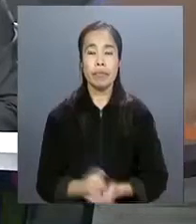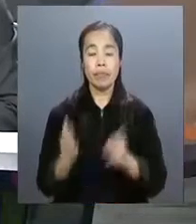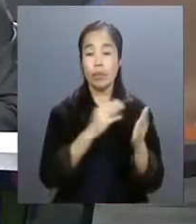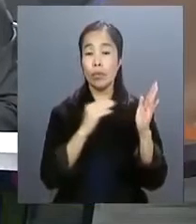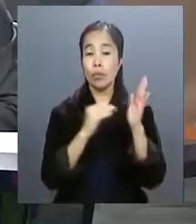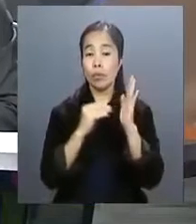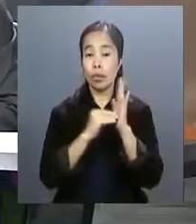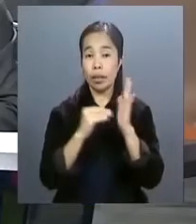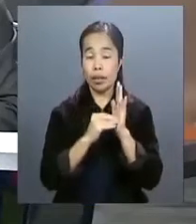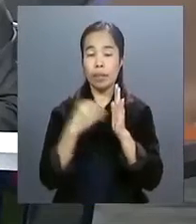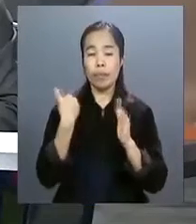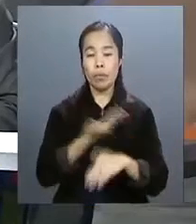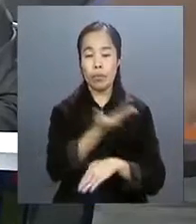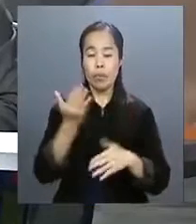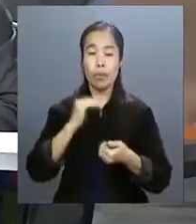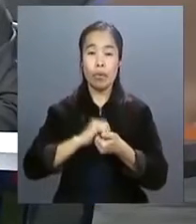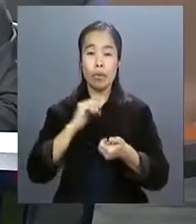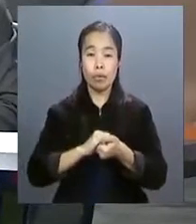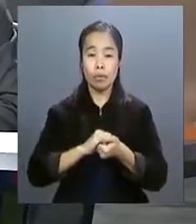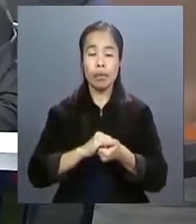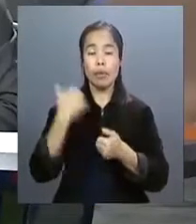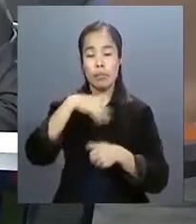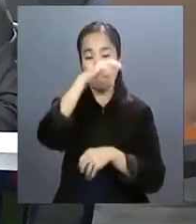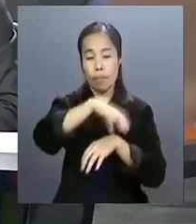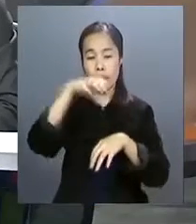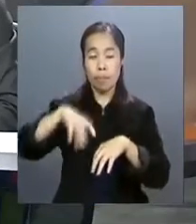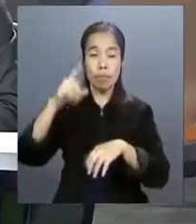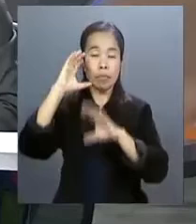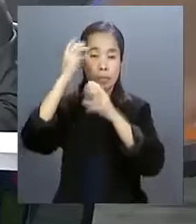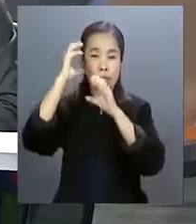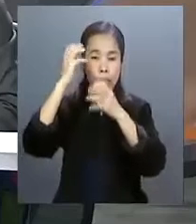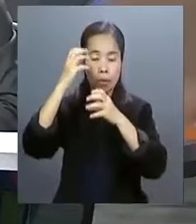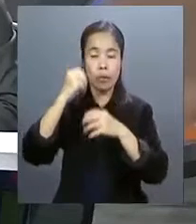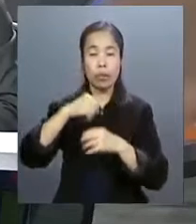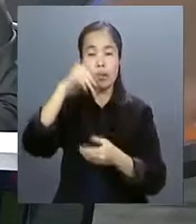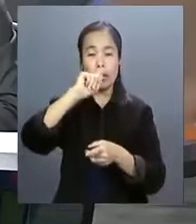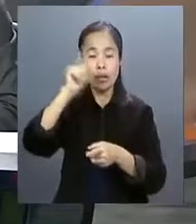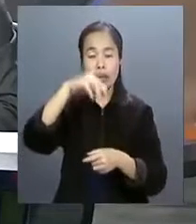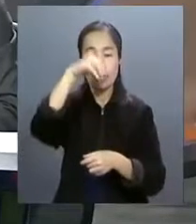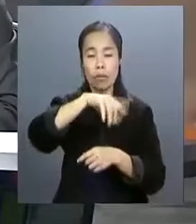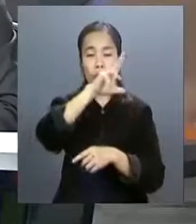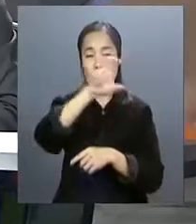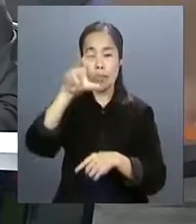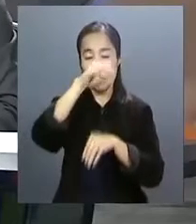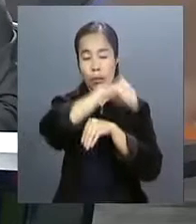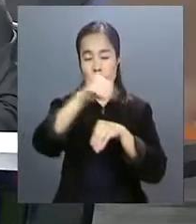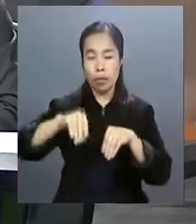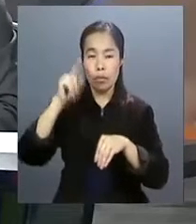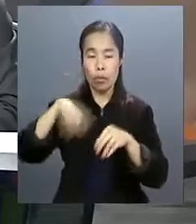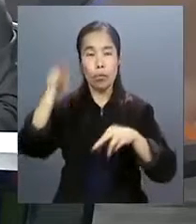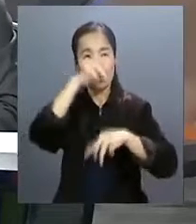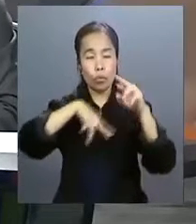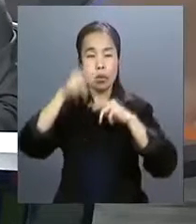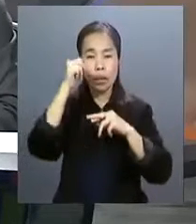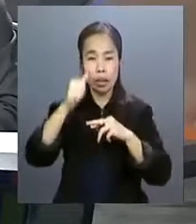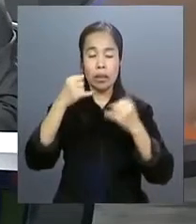หานครนะคะขอความร่วมมือเจ้าของอาคารโดยเฉพาะในโรงภาพยนตร์ในห้างสรรพสินค้ากว่า300แห่งให้ตรวจสอบความปลอดภัยและแก้จุด